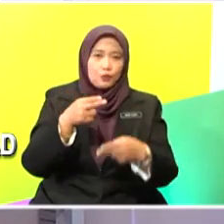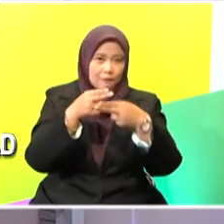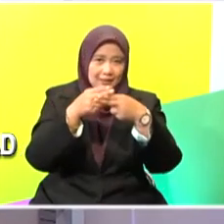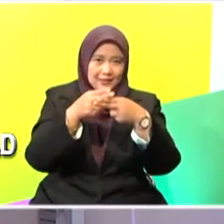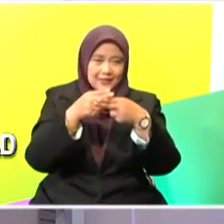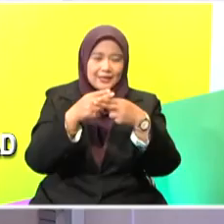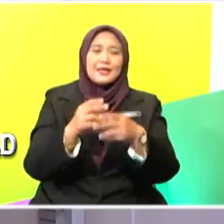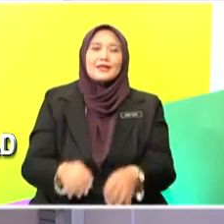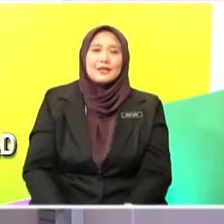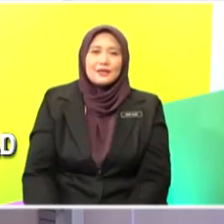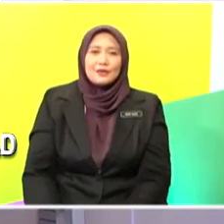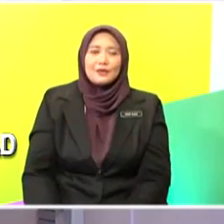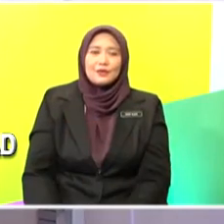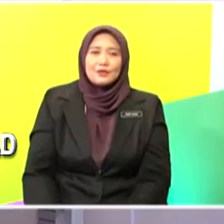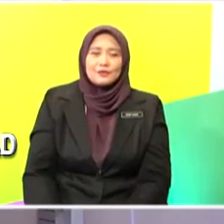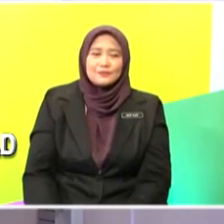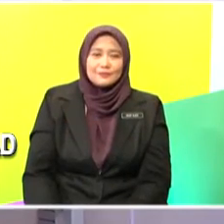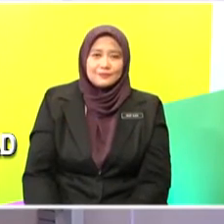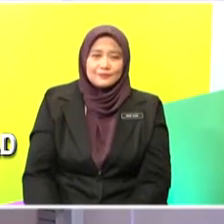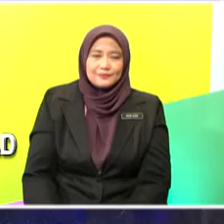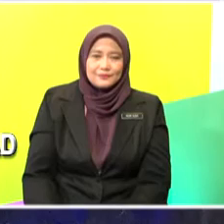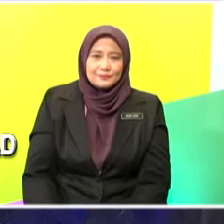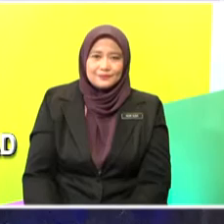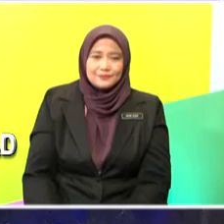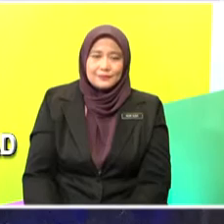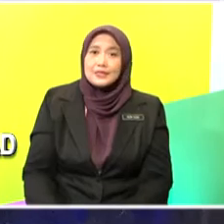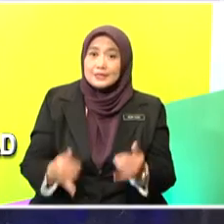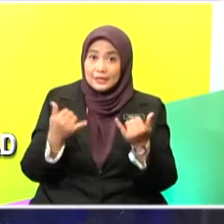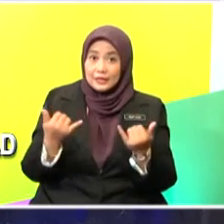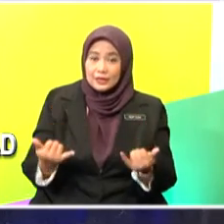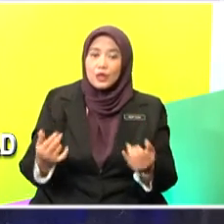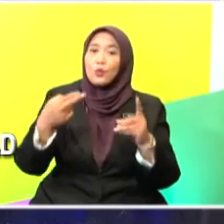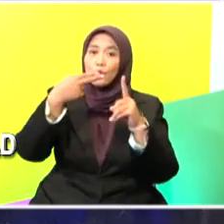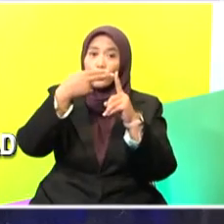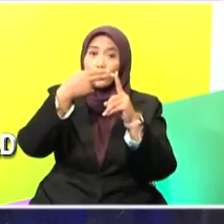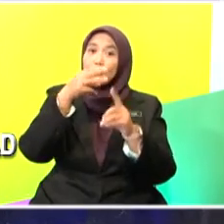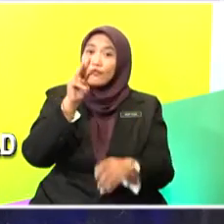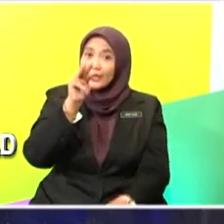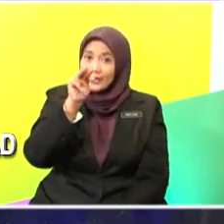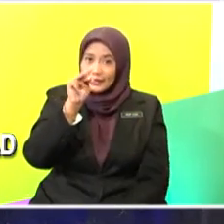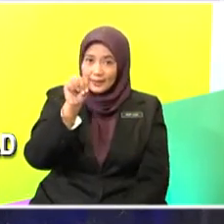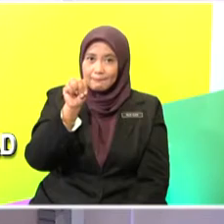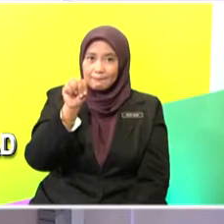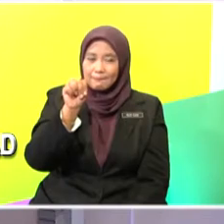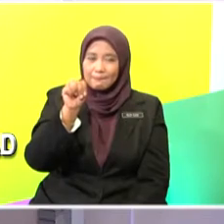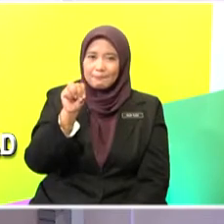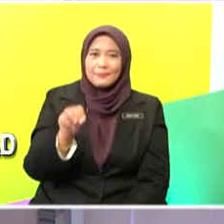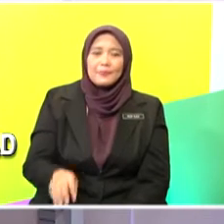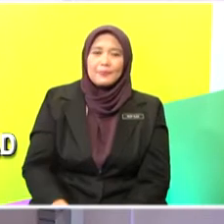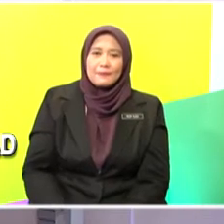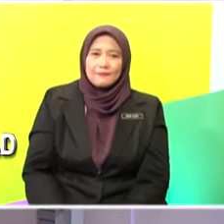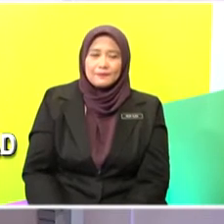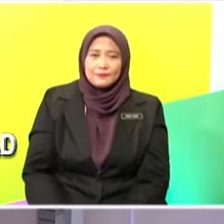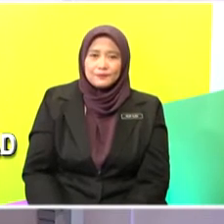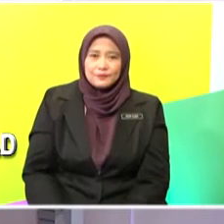sabit. Okey, Hakim tulis huruf M. Okey. M kita M buat untuk tiang. Apa,